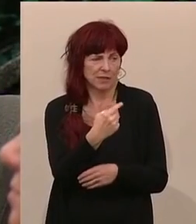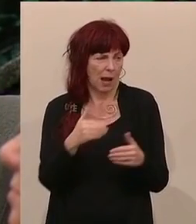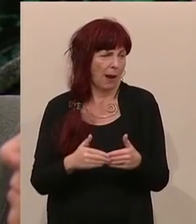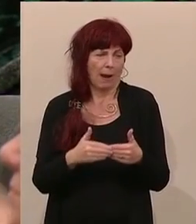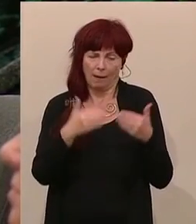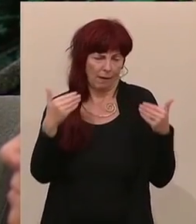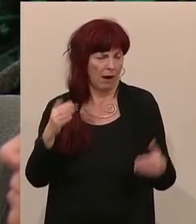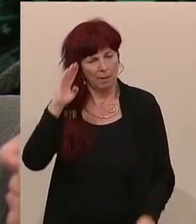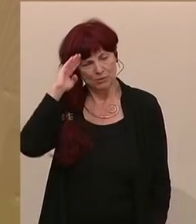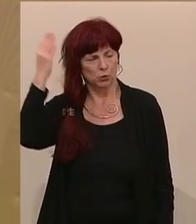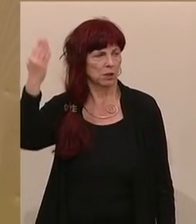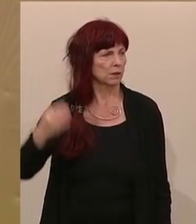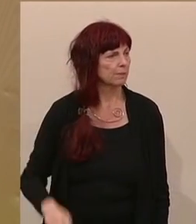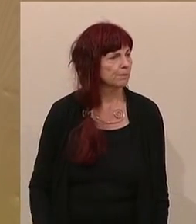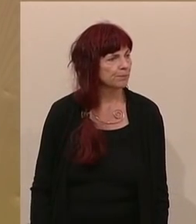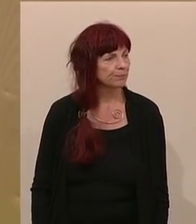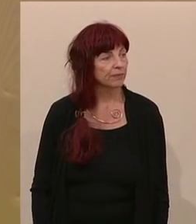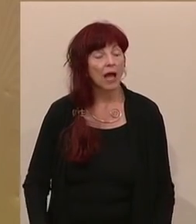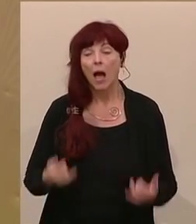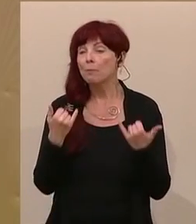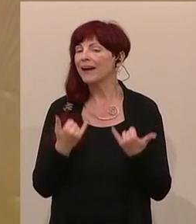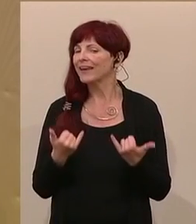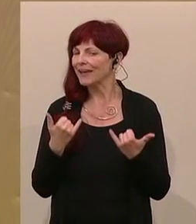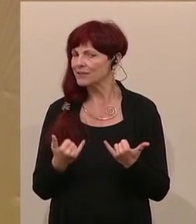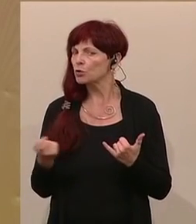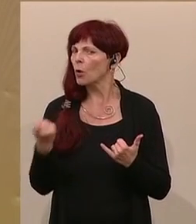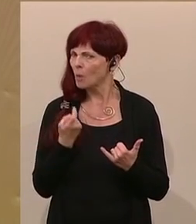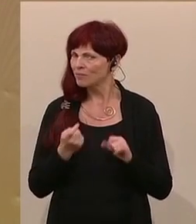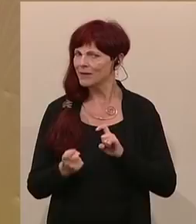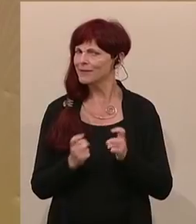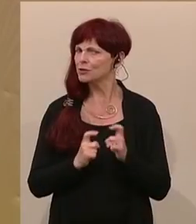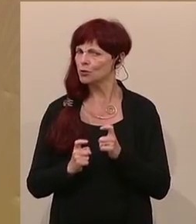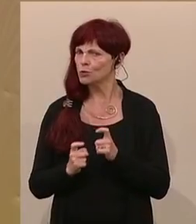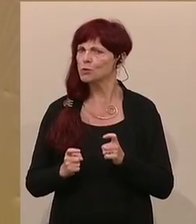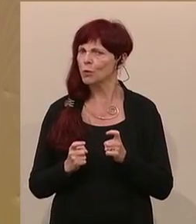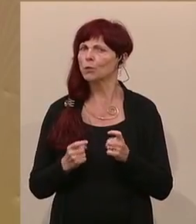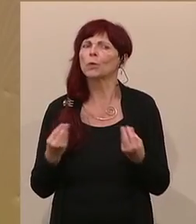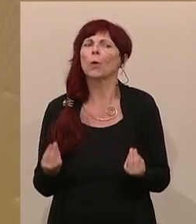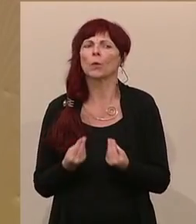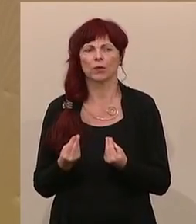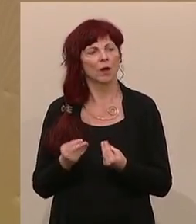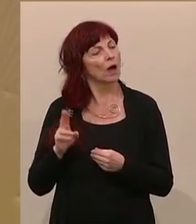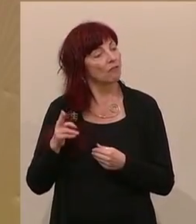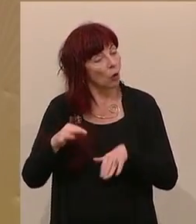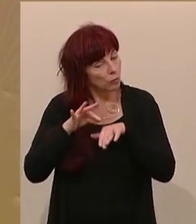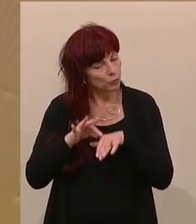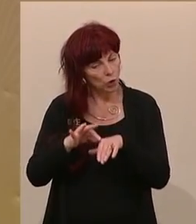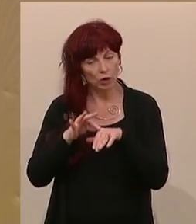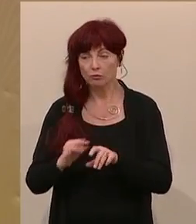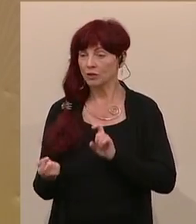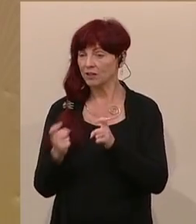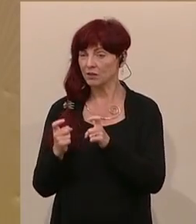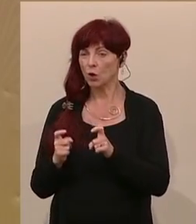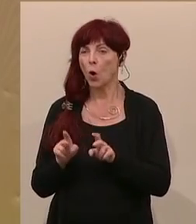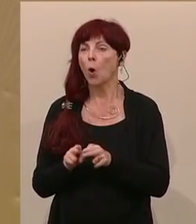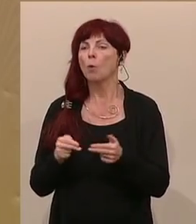Aber kommen wir zurück zum Grund eigentlich der Debatte. Warum wurde die Debatte eigentlich geführt und warum wurde Bundesminister